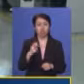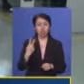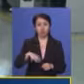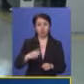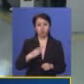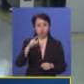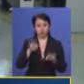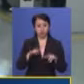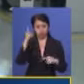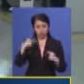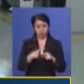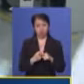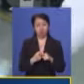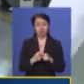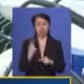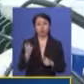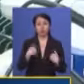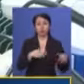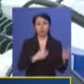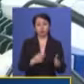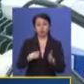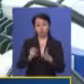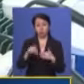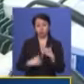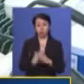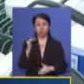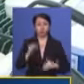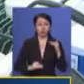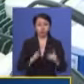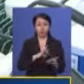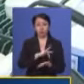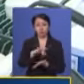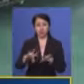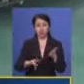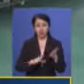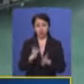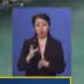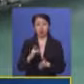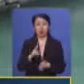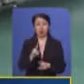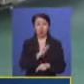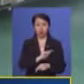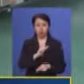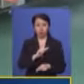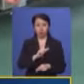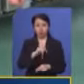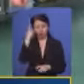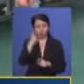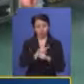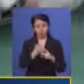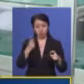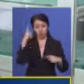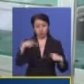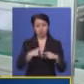15 422 единицы компьютерной техники. Единым организатором закупок нового оборудования стал Центр методической работы и